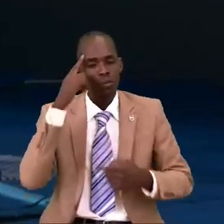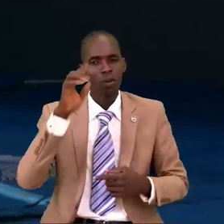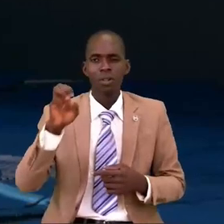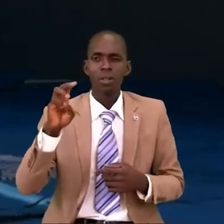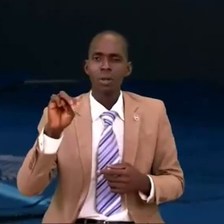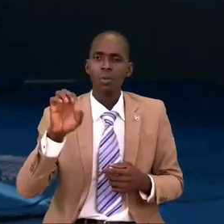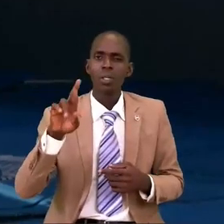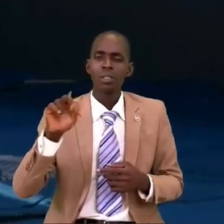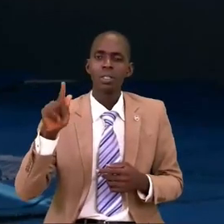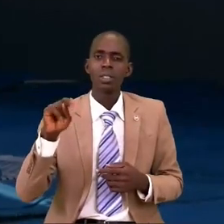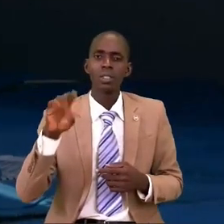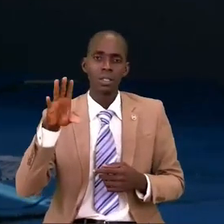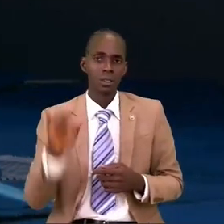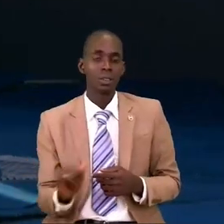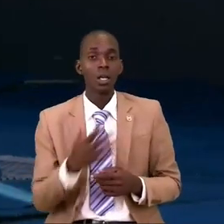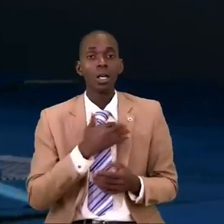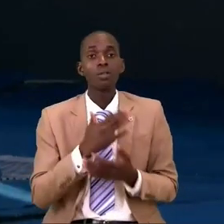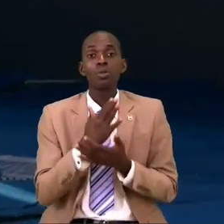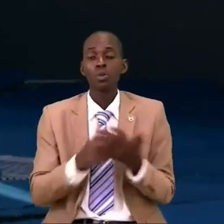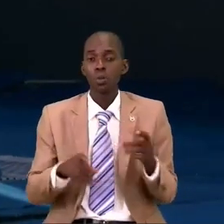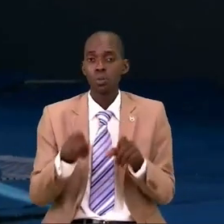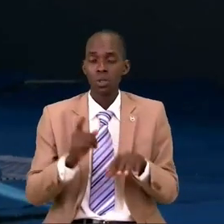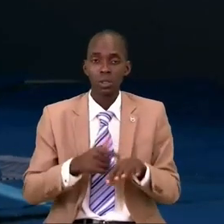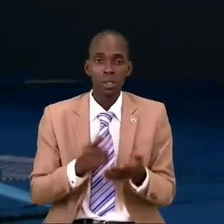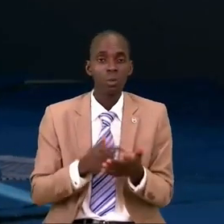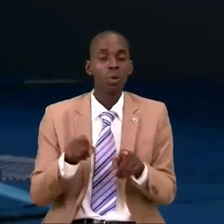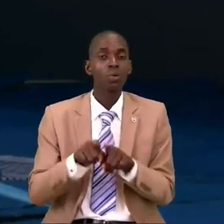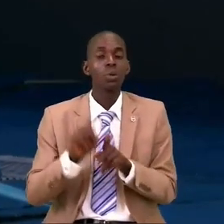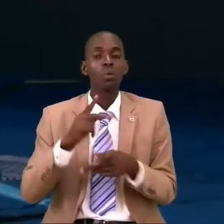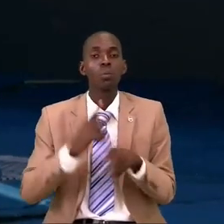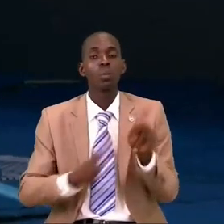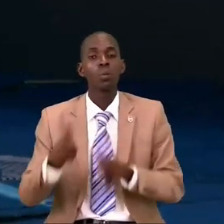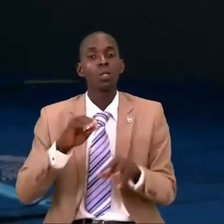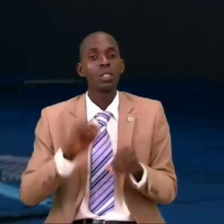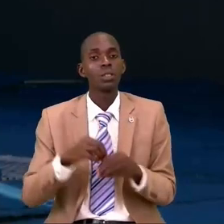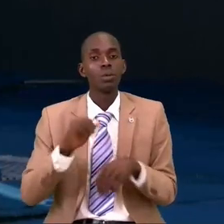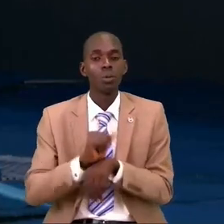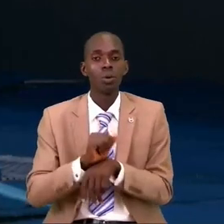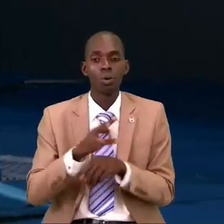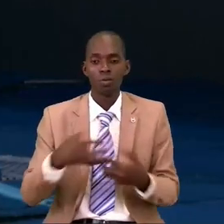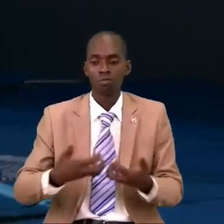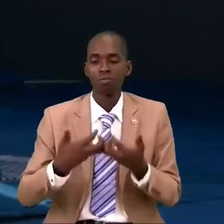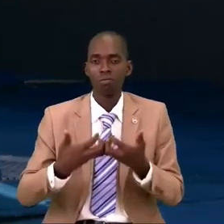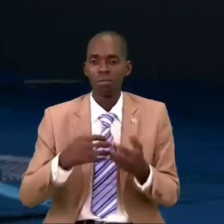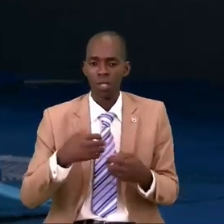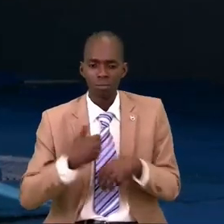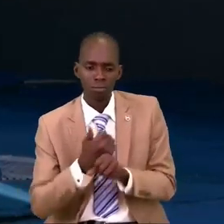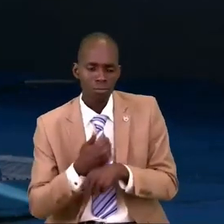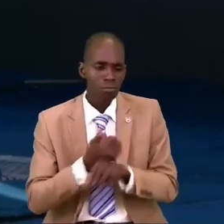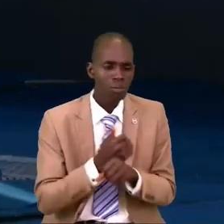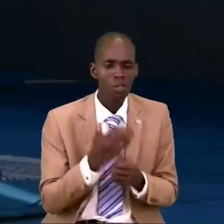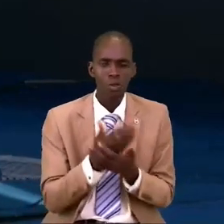cela. Parfois, certaines de ces machines, s'ils ne font pas attention, ils peuvent